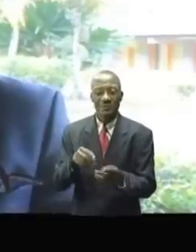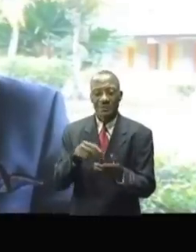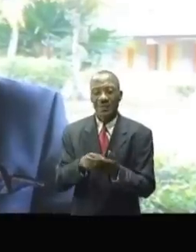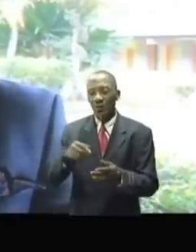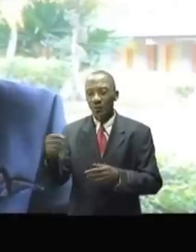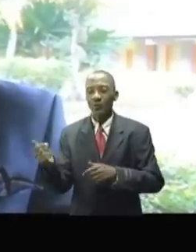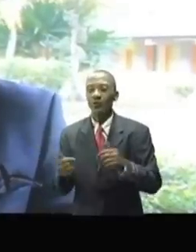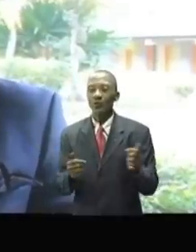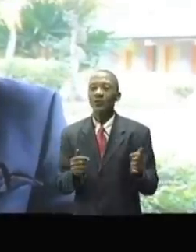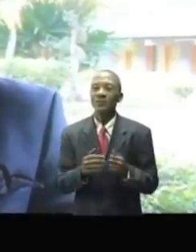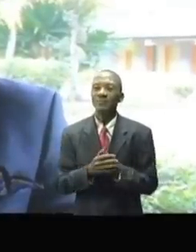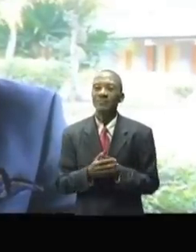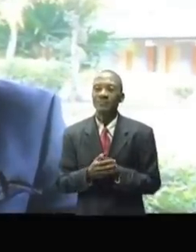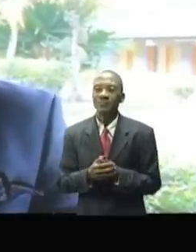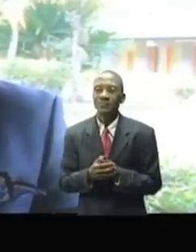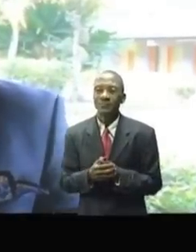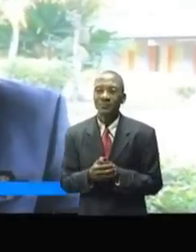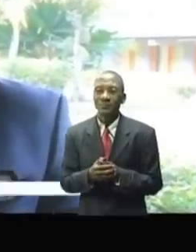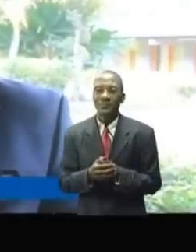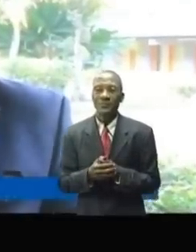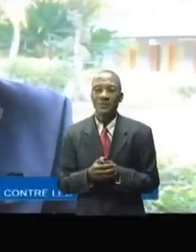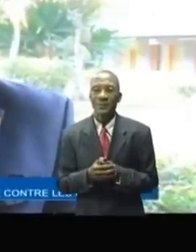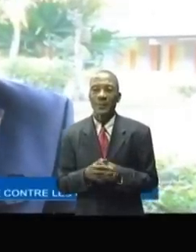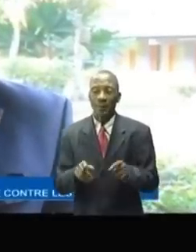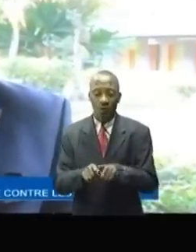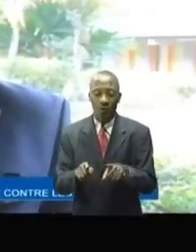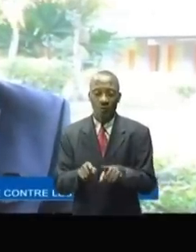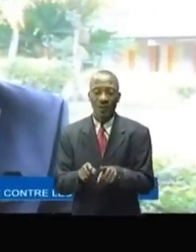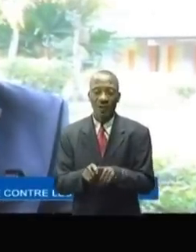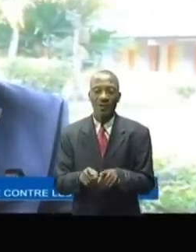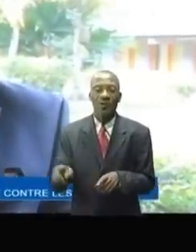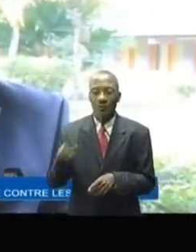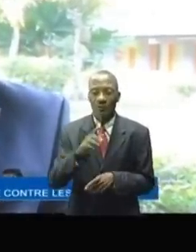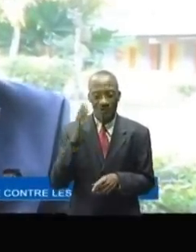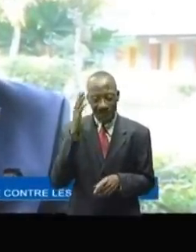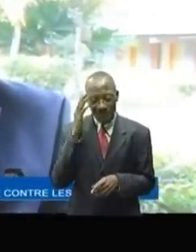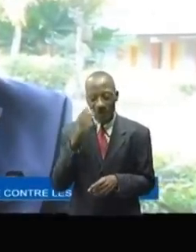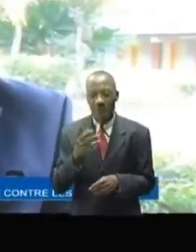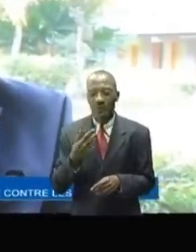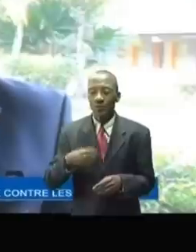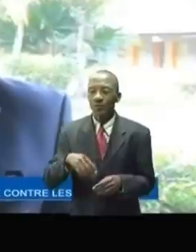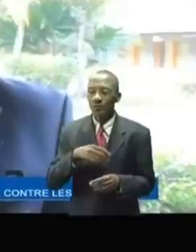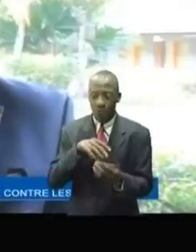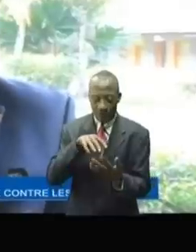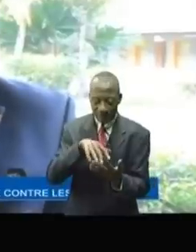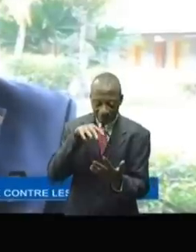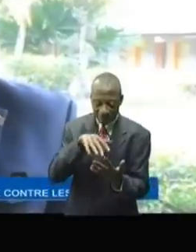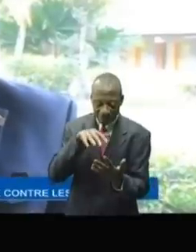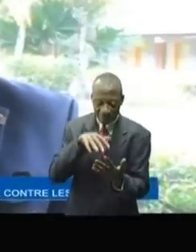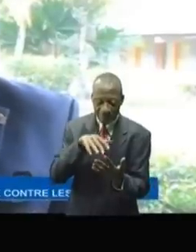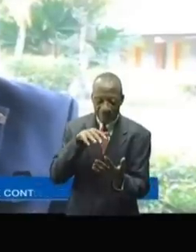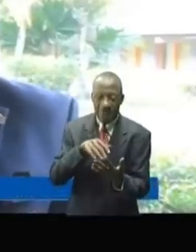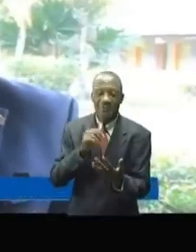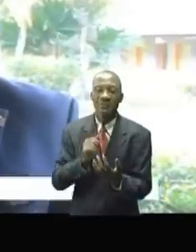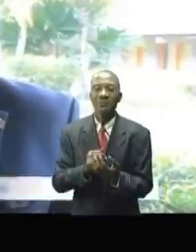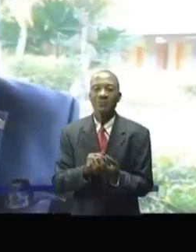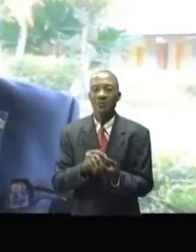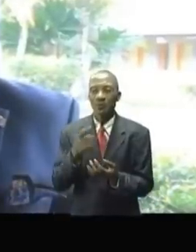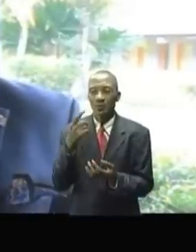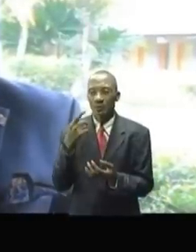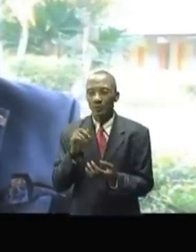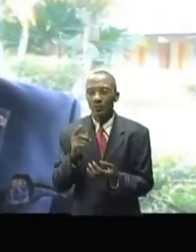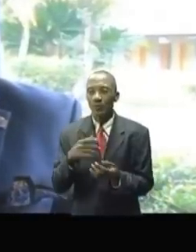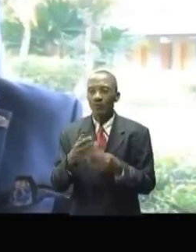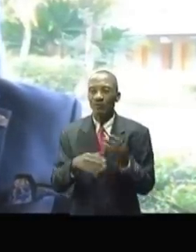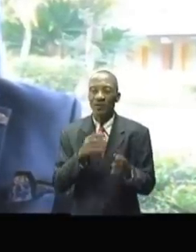Kuluna à sortir, sans bien évidemment négliger la répression, parce que la répression reste quand même un recours pour ceux qui sont récidivistes,